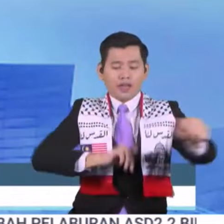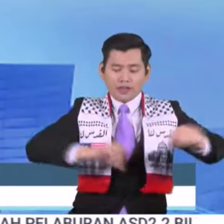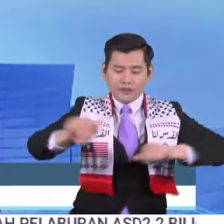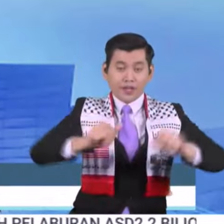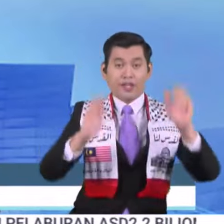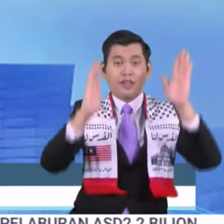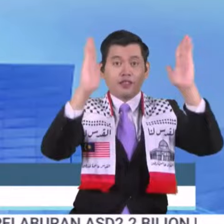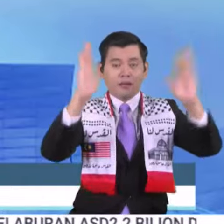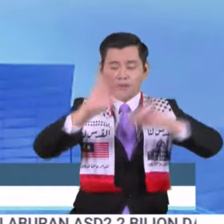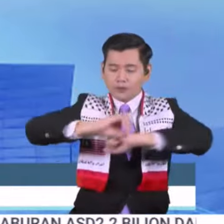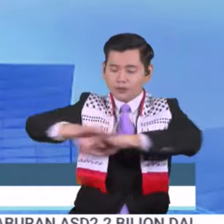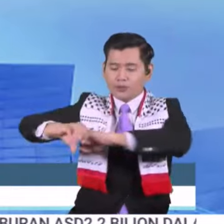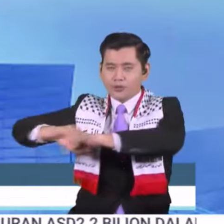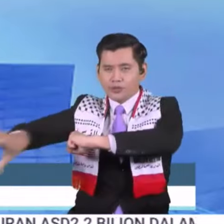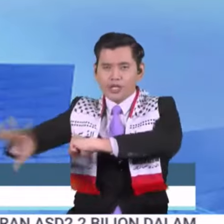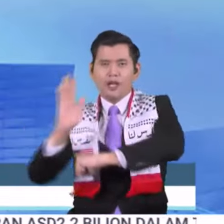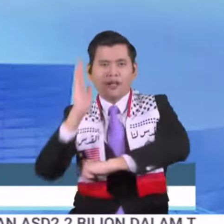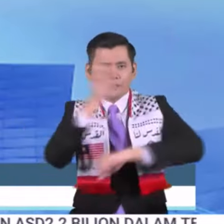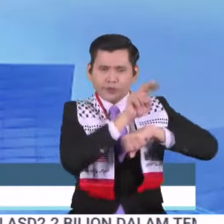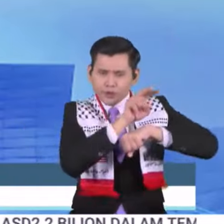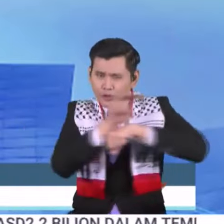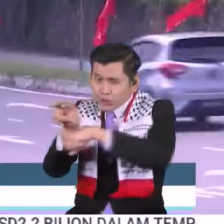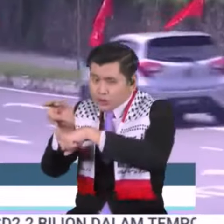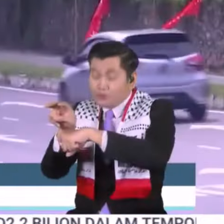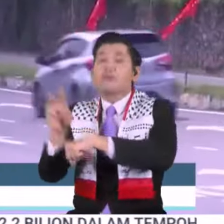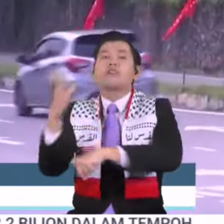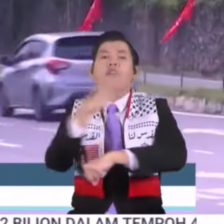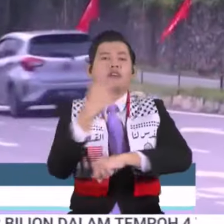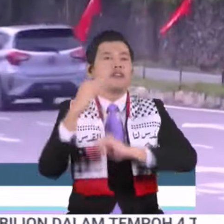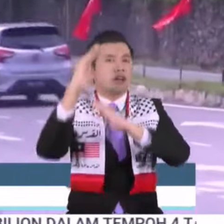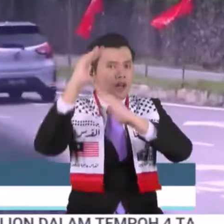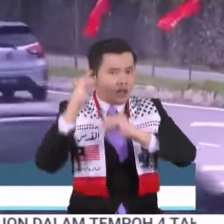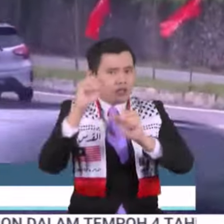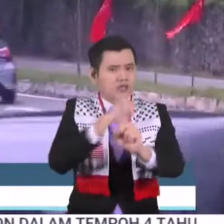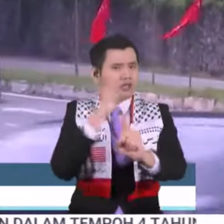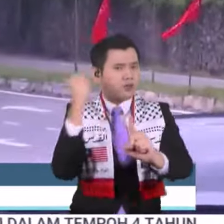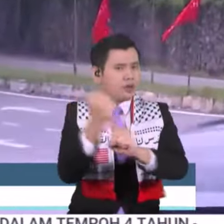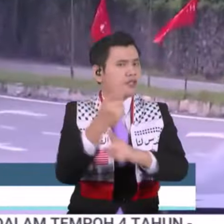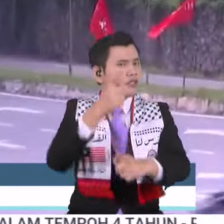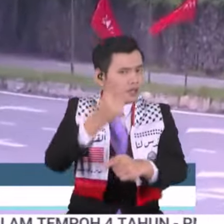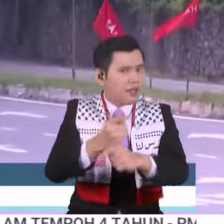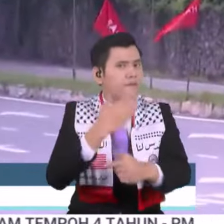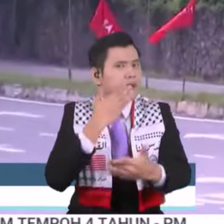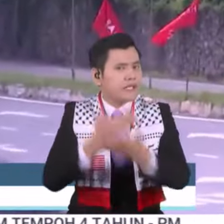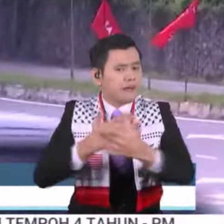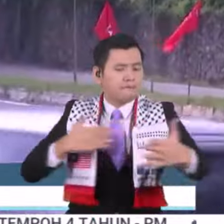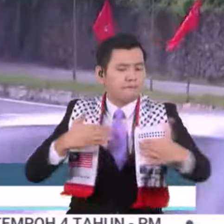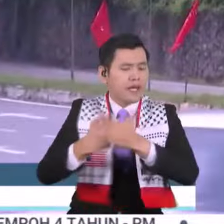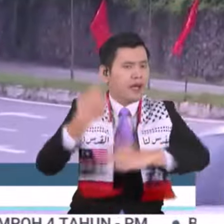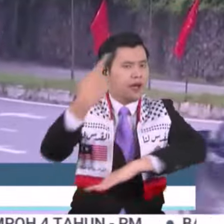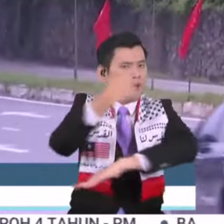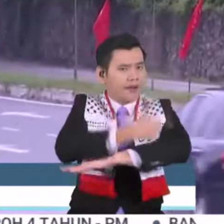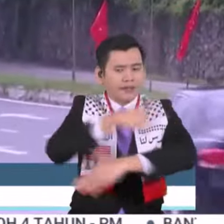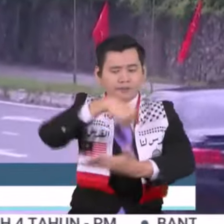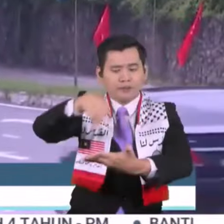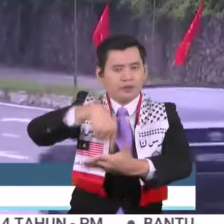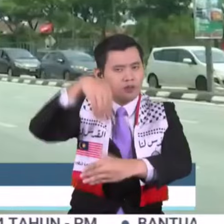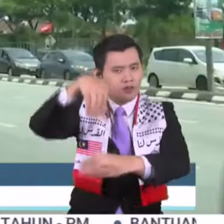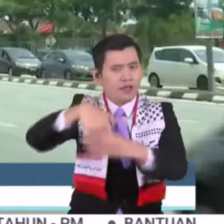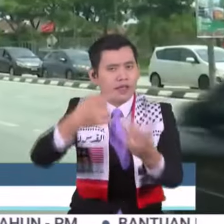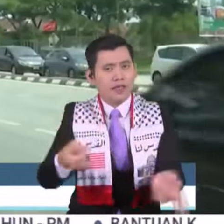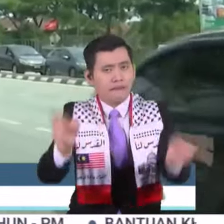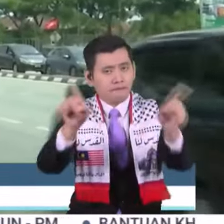tempoh berkempen akan terus dipantau. Beliau turut berharap keadaan tersebut kekal sehingga hari pengundian berlangsung.